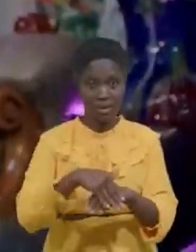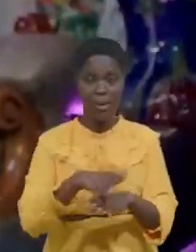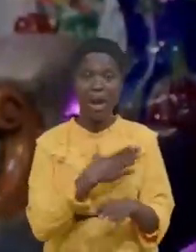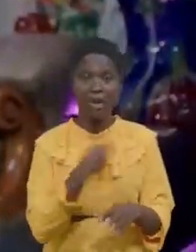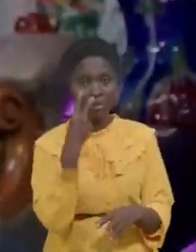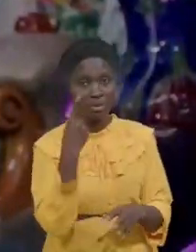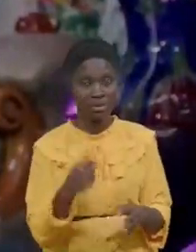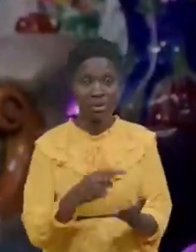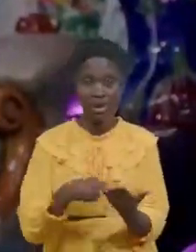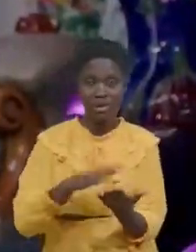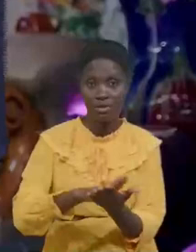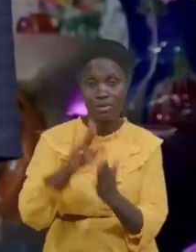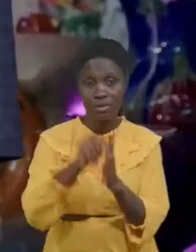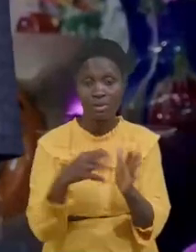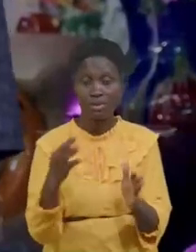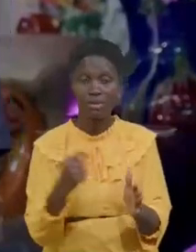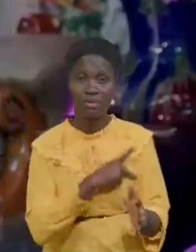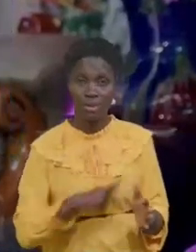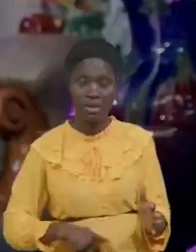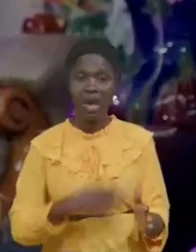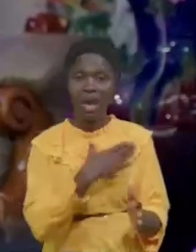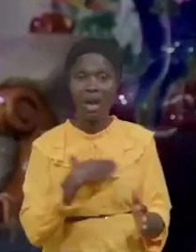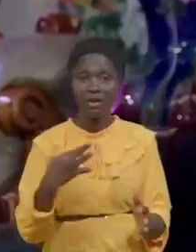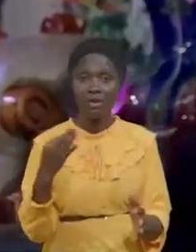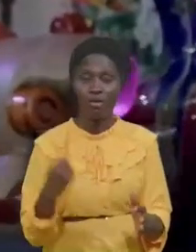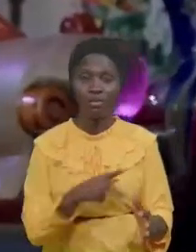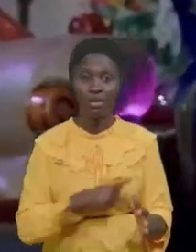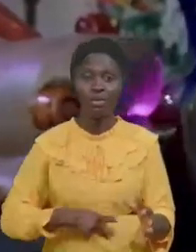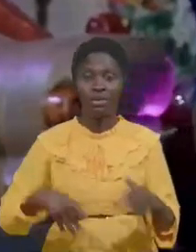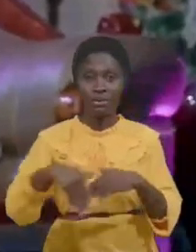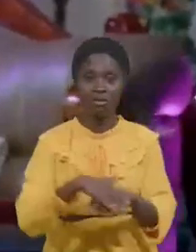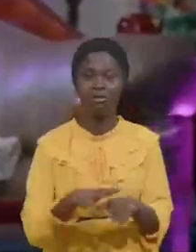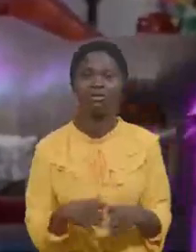justice du roi et du royaume, l'addition de